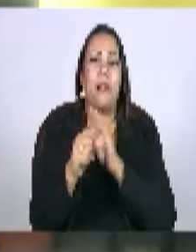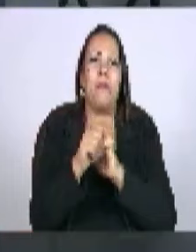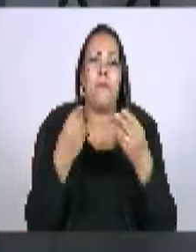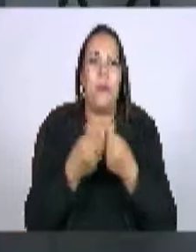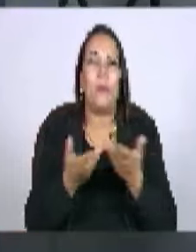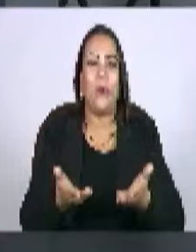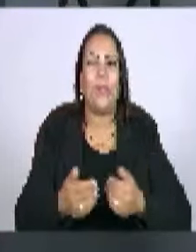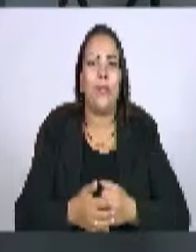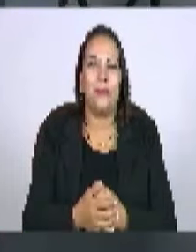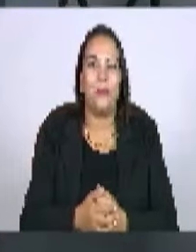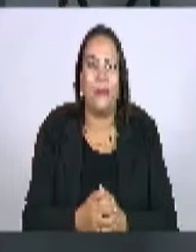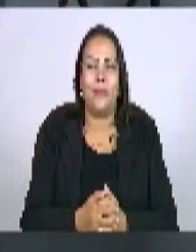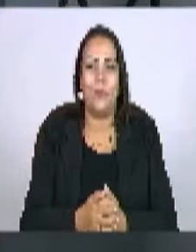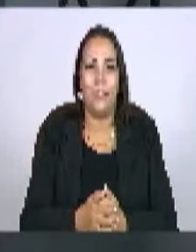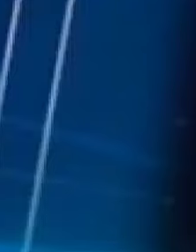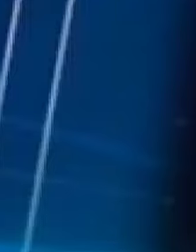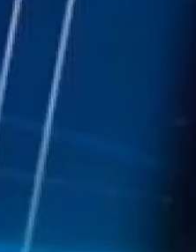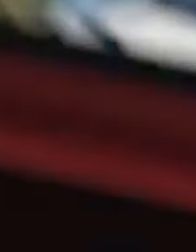الحلقه